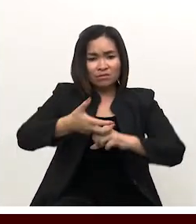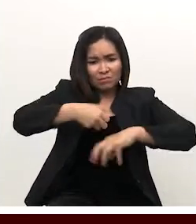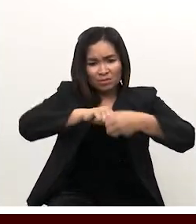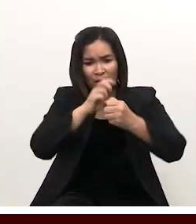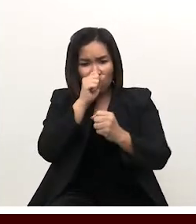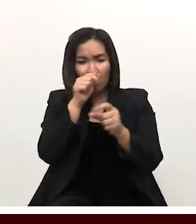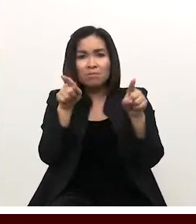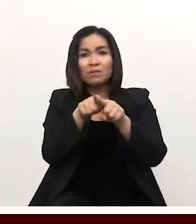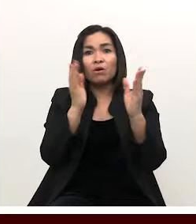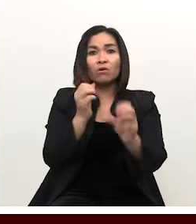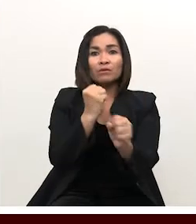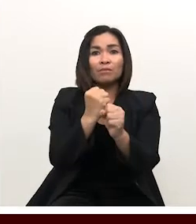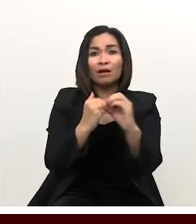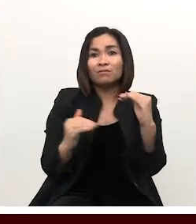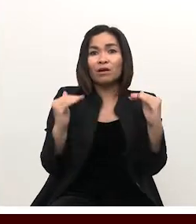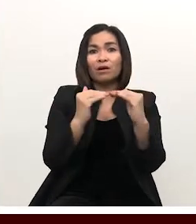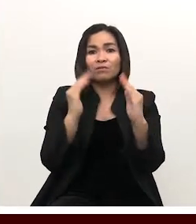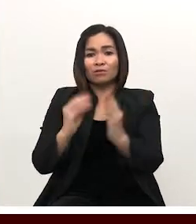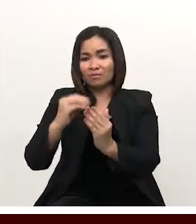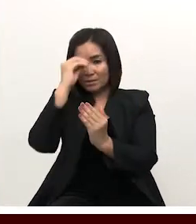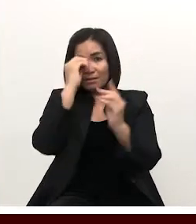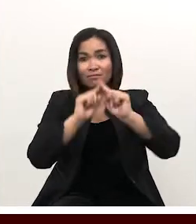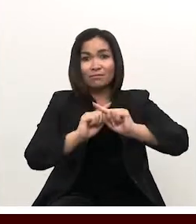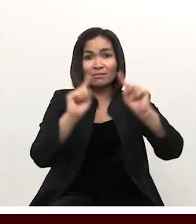ปฏิบัติจริงเหมือนพนักงานคนนึงในโรงงานไม่ใช่เป็นนัก